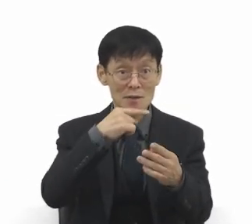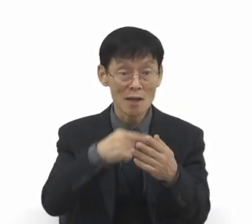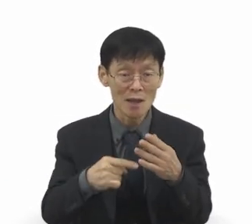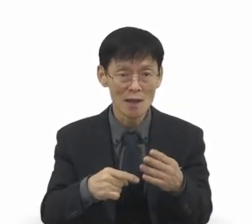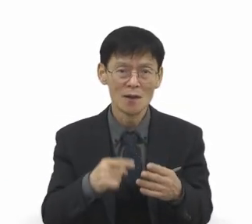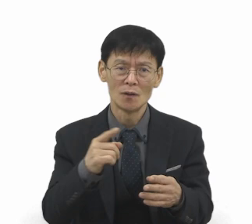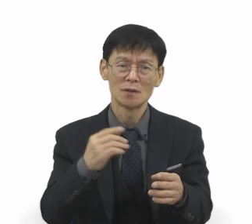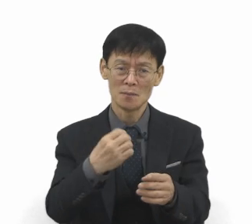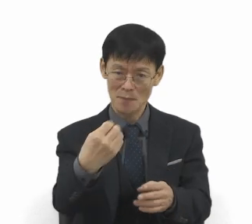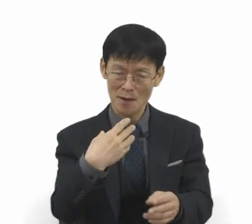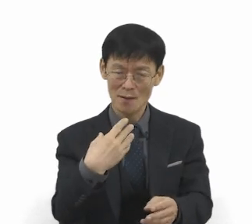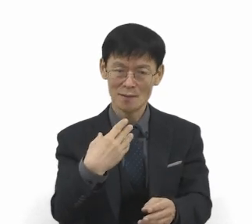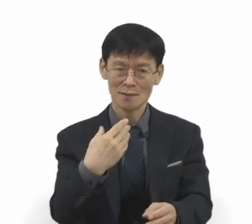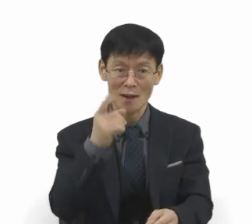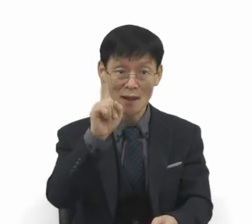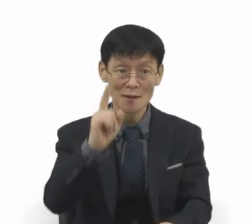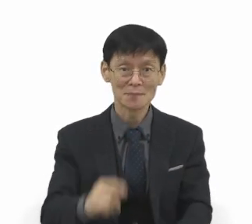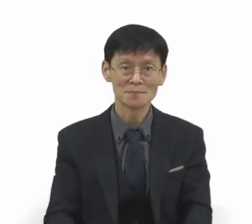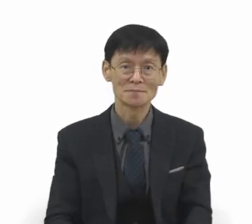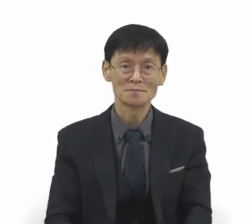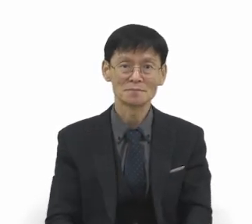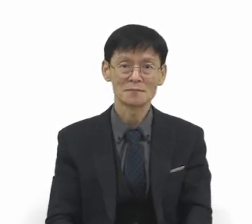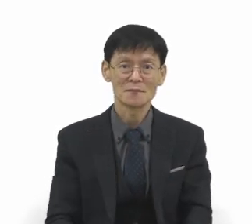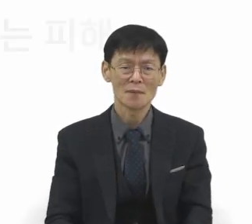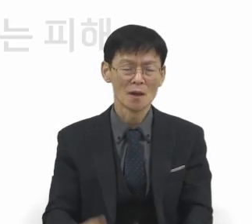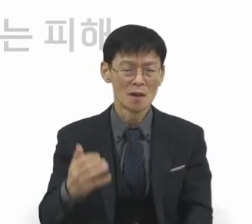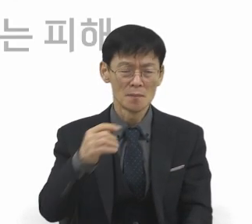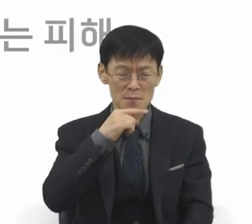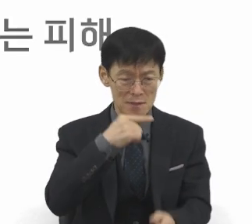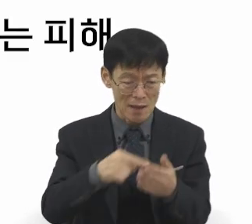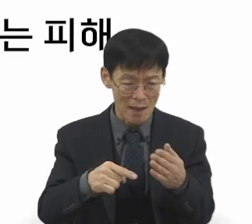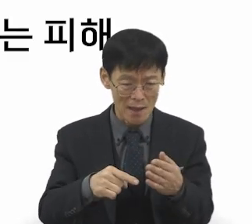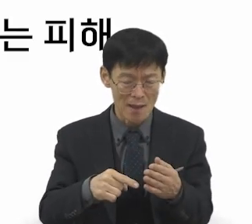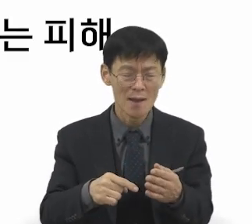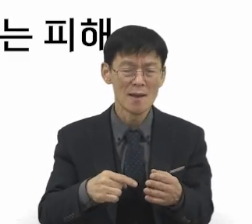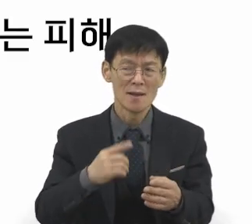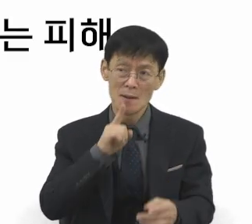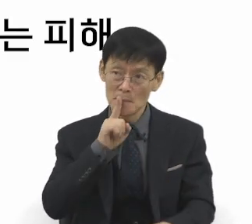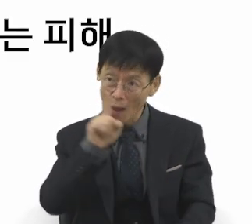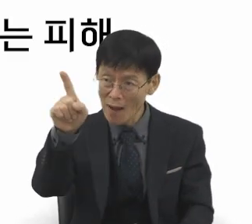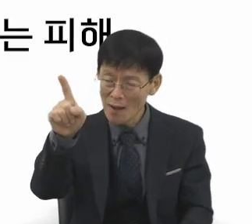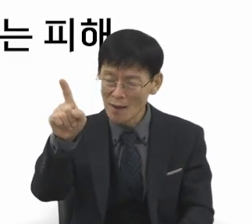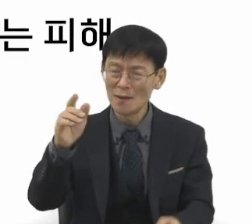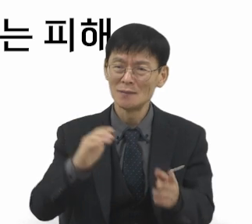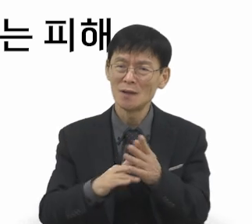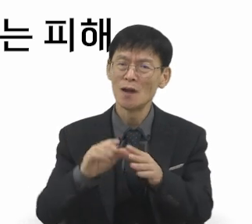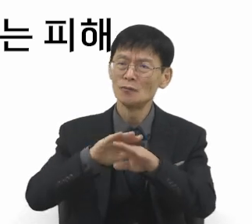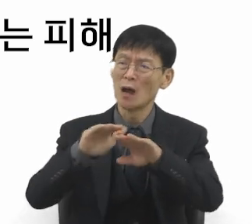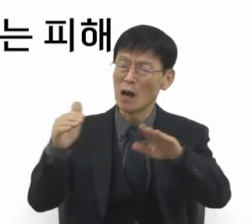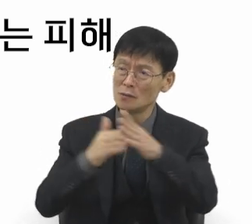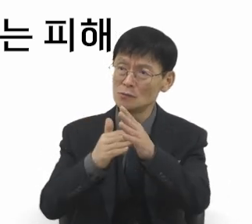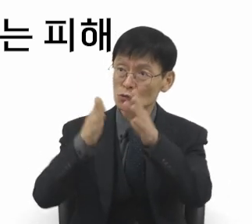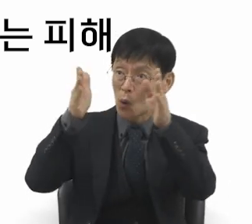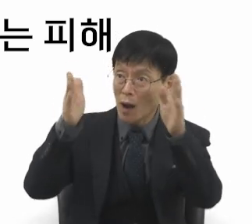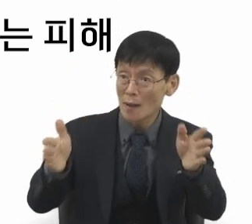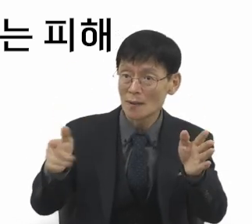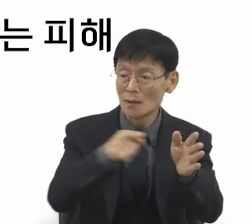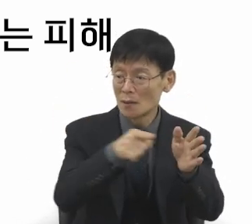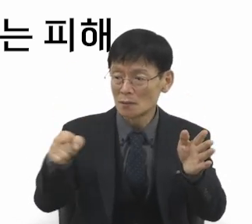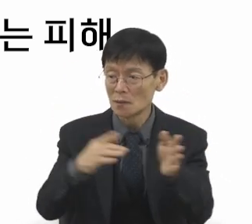김단우 도우미님께서 잘 설명해 주셨듯이 성희롱 피해 사실을 신고하고 문제를 해결하는